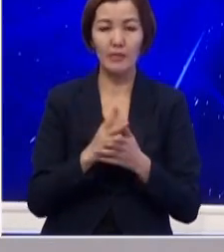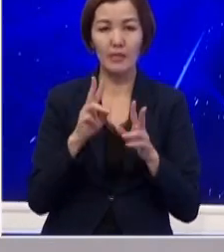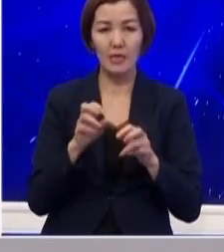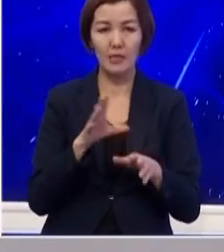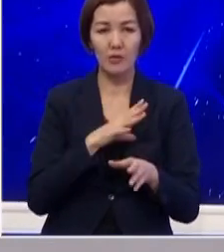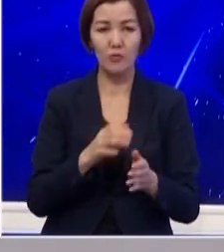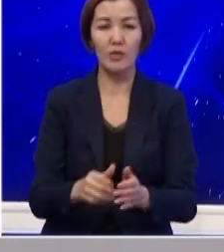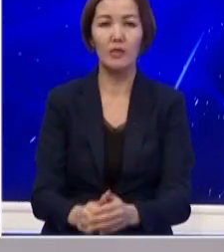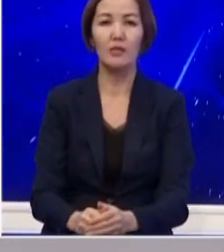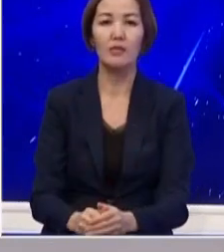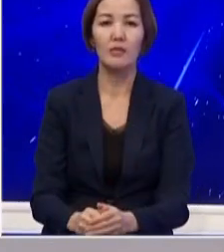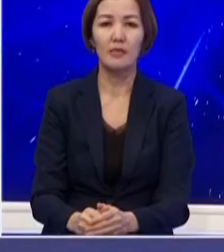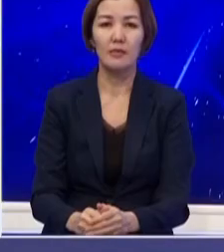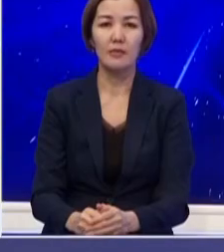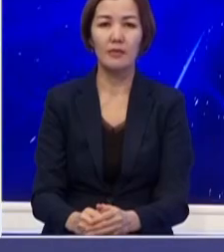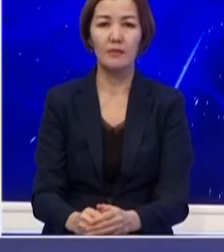қарастырылуда.